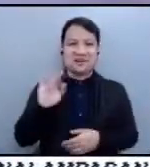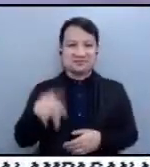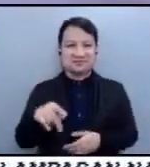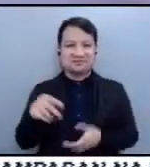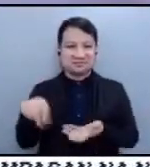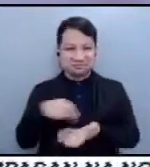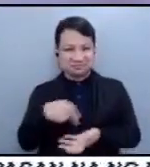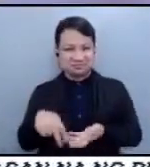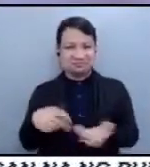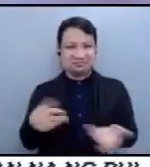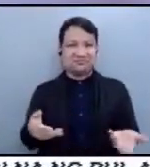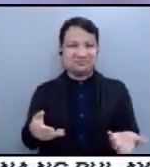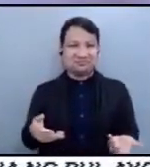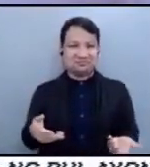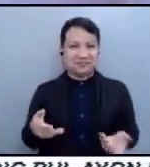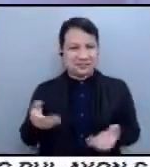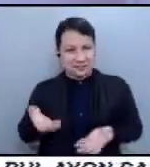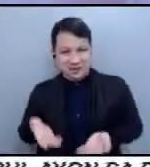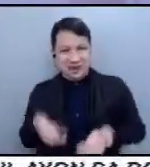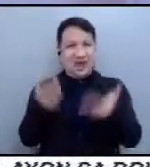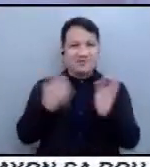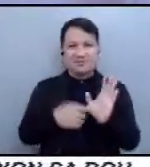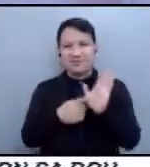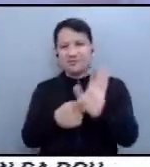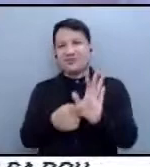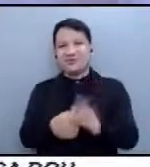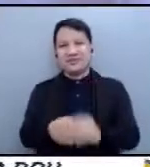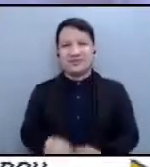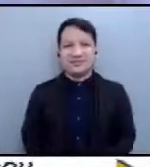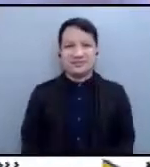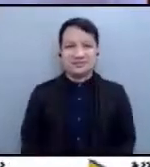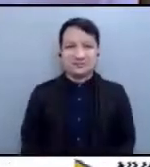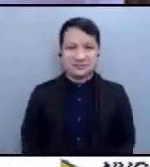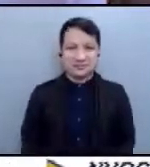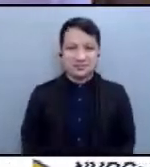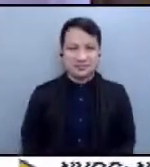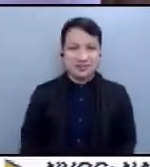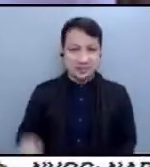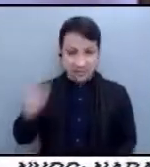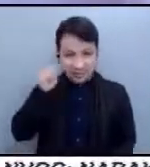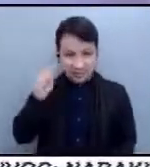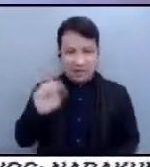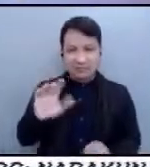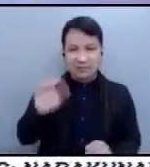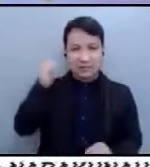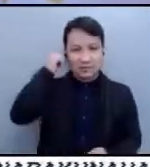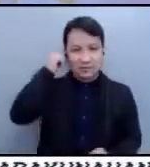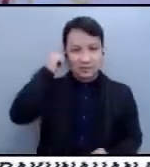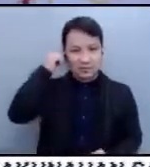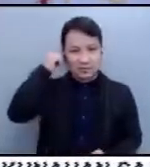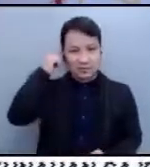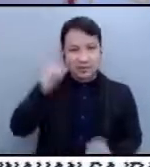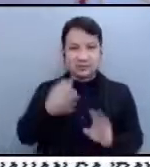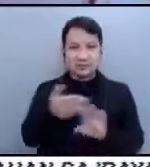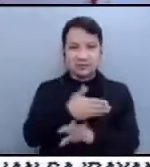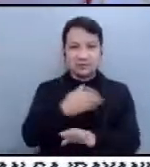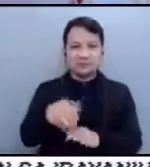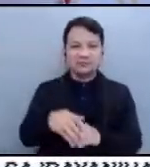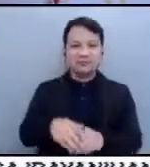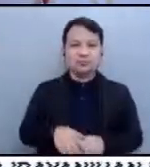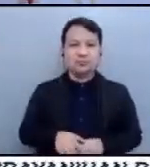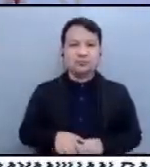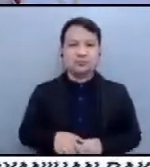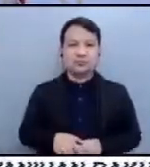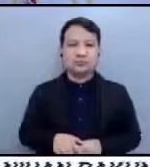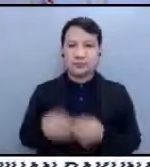inyo, ihato nyo na yan, Atalia and Aki. Pero bago yan, okay guys, pwede nyo ba kami nga